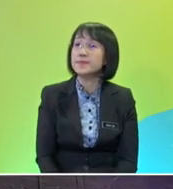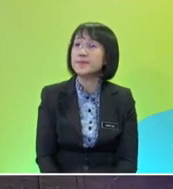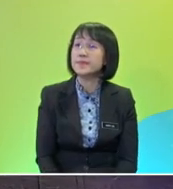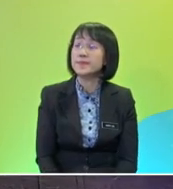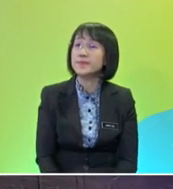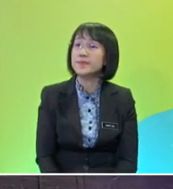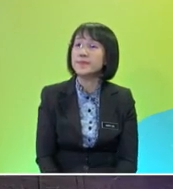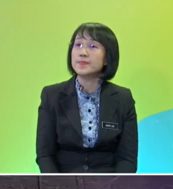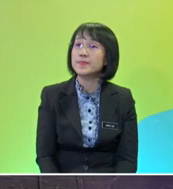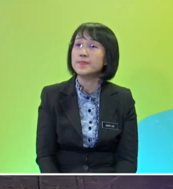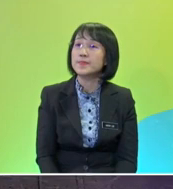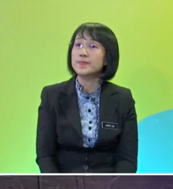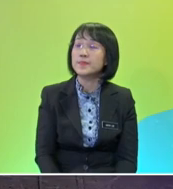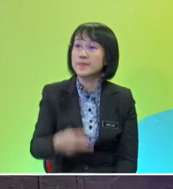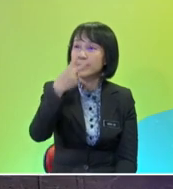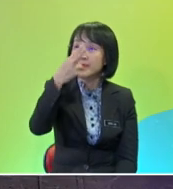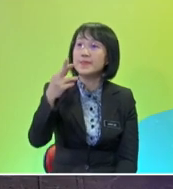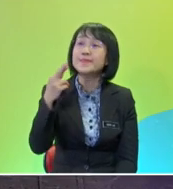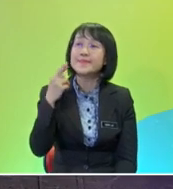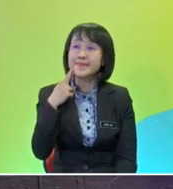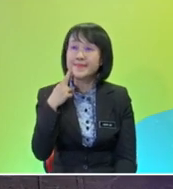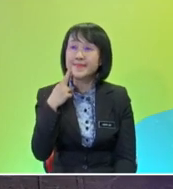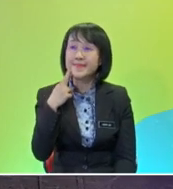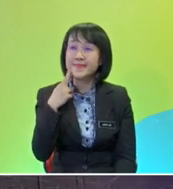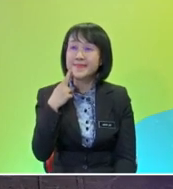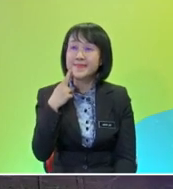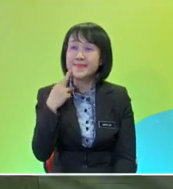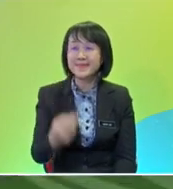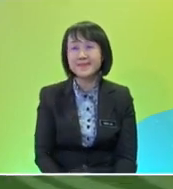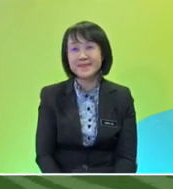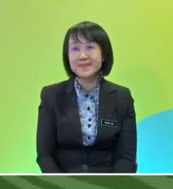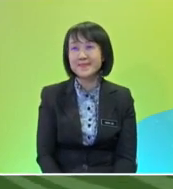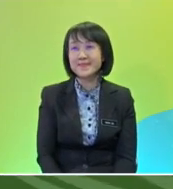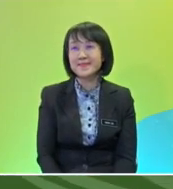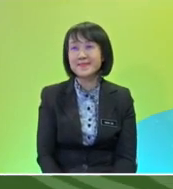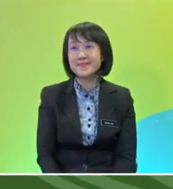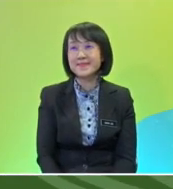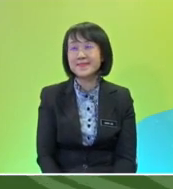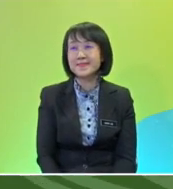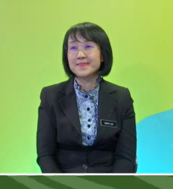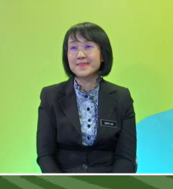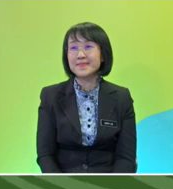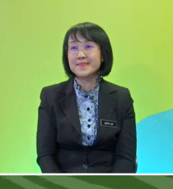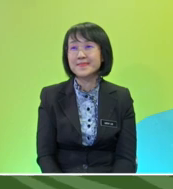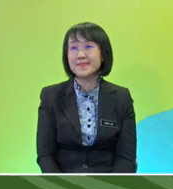bukan, nak tengok Ruhil pula. Jom Ruhil, silakan.